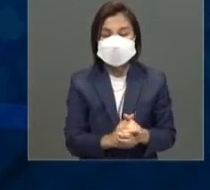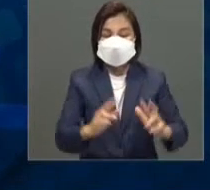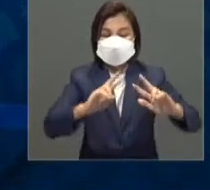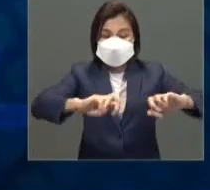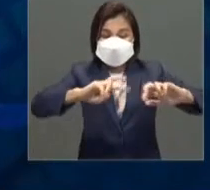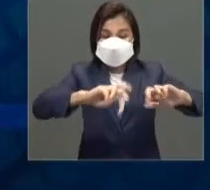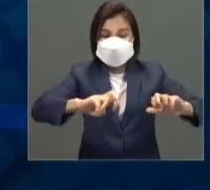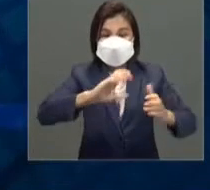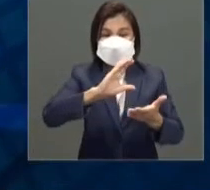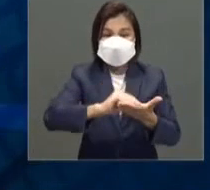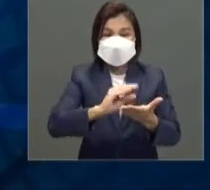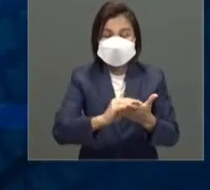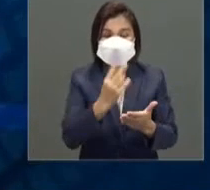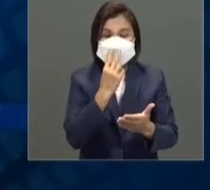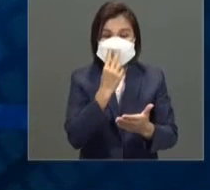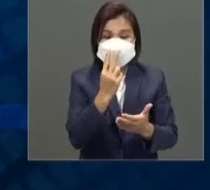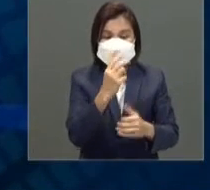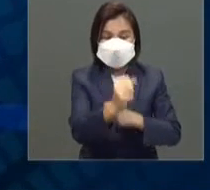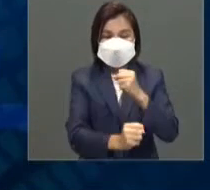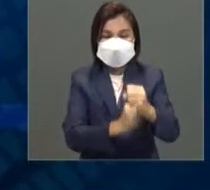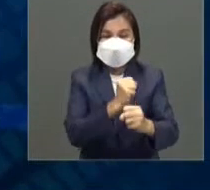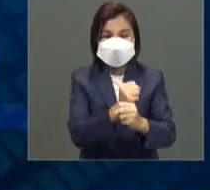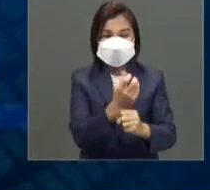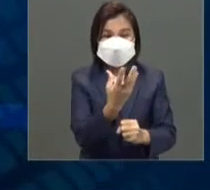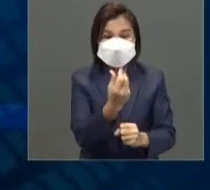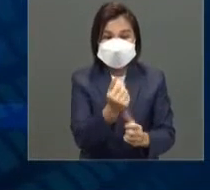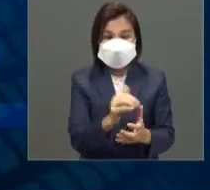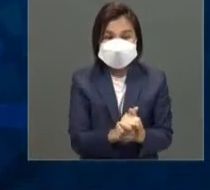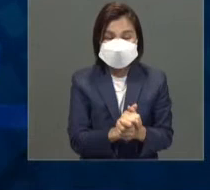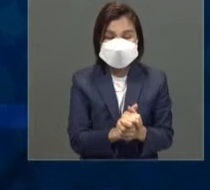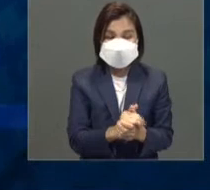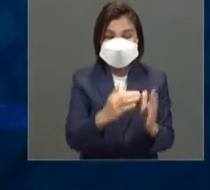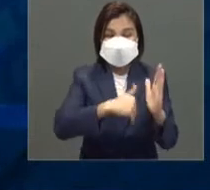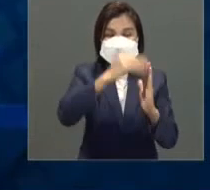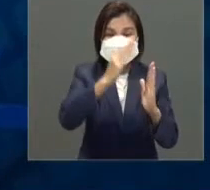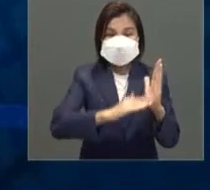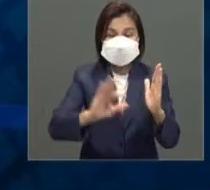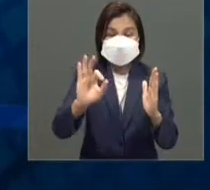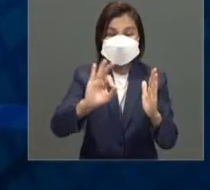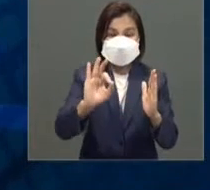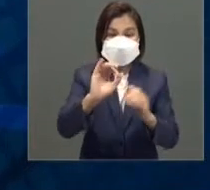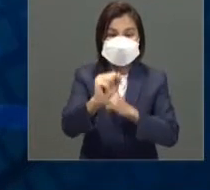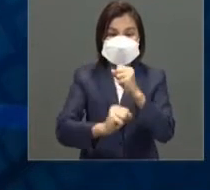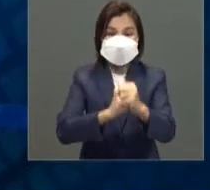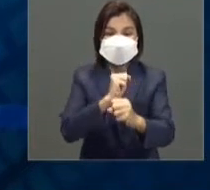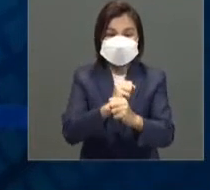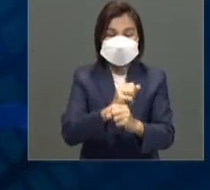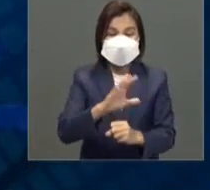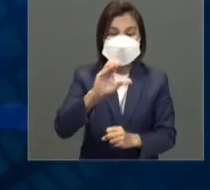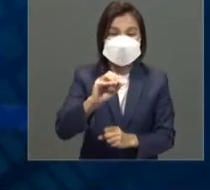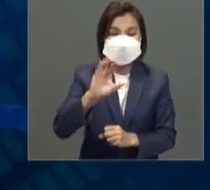ราะห์ในครั้งนี้จะเห็นอายุครับอยู่ในสีเส้นสีฟ้าซึ่งอายุ